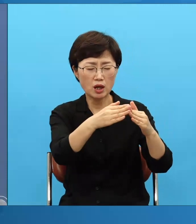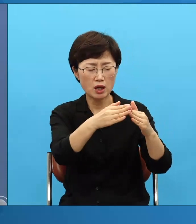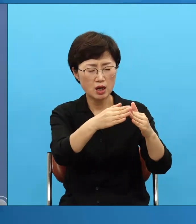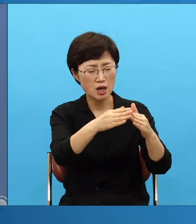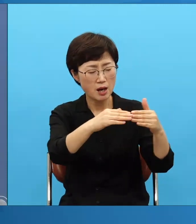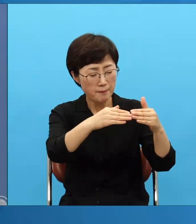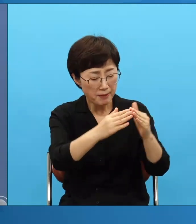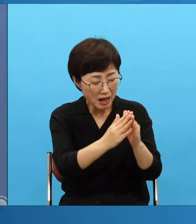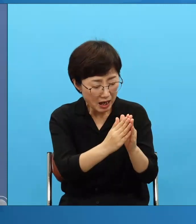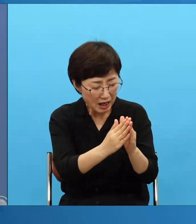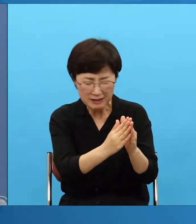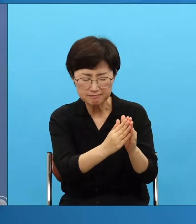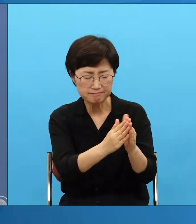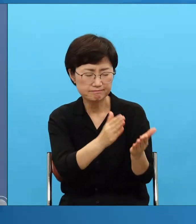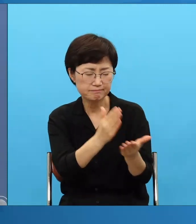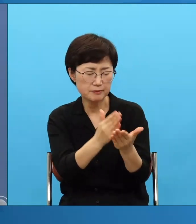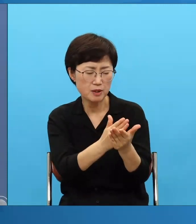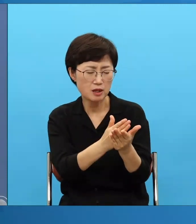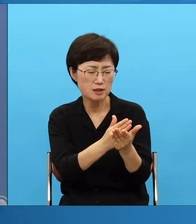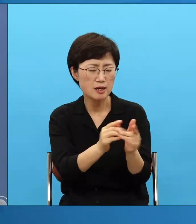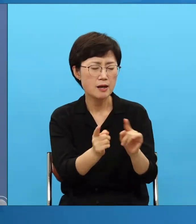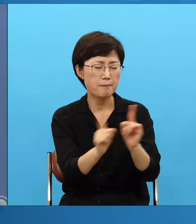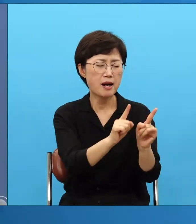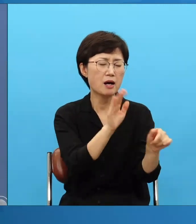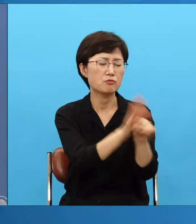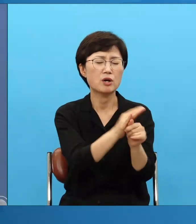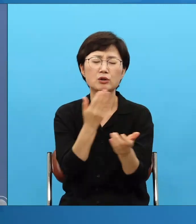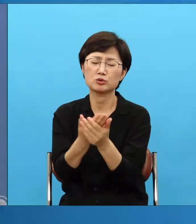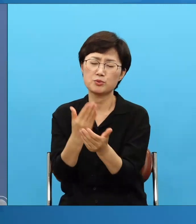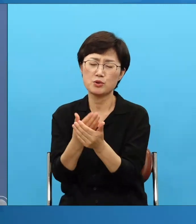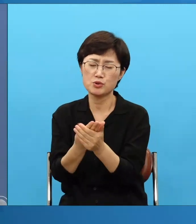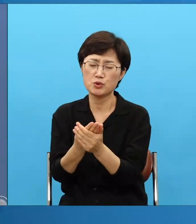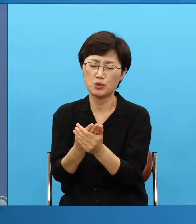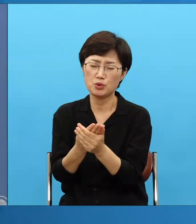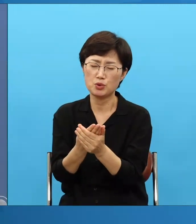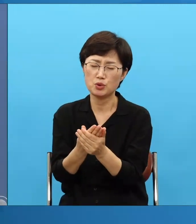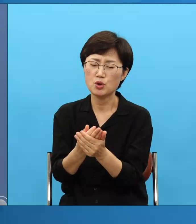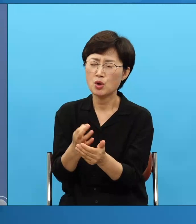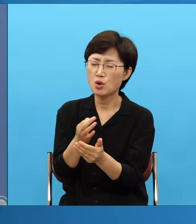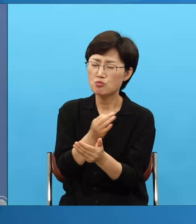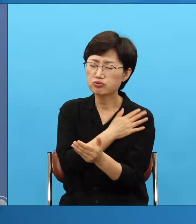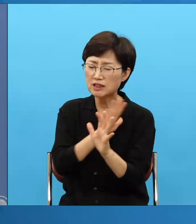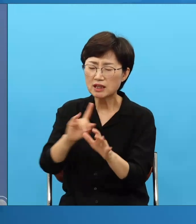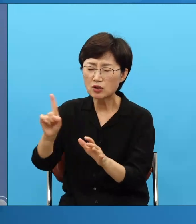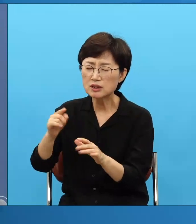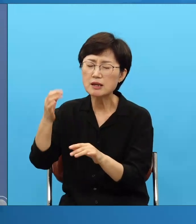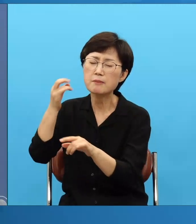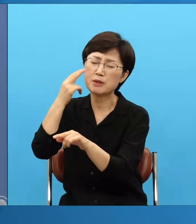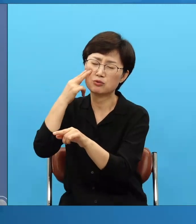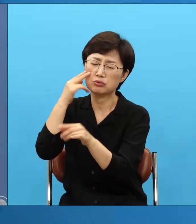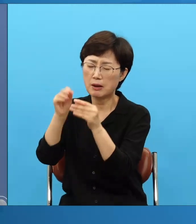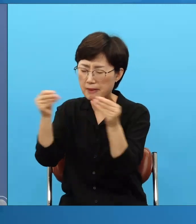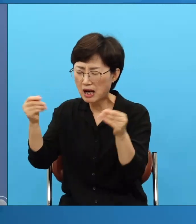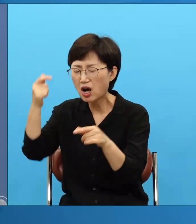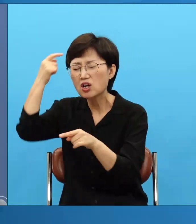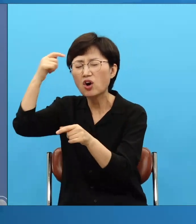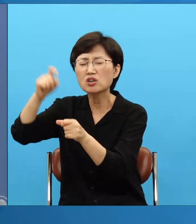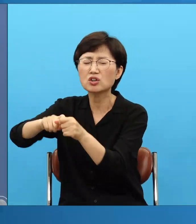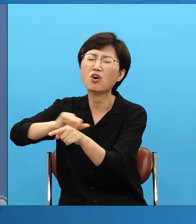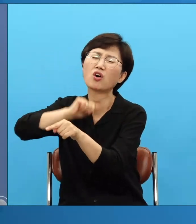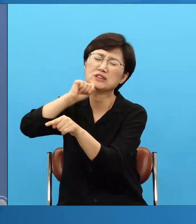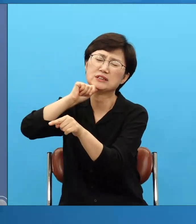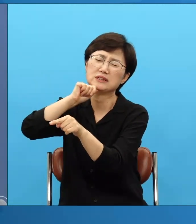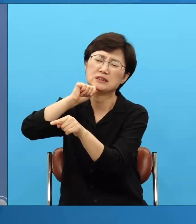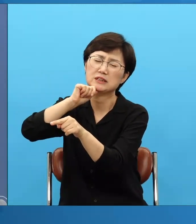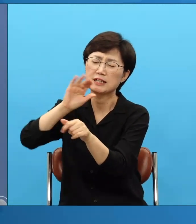able to restore and revive the churches 가장 that 잘 are closing 사는 their 나라 doors in Europe. 완전 거지가 된 미국 교회 살리게 해 주옵소서. Help us to